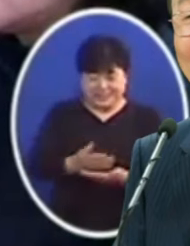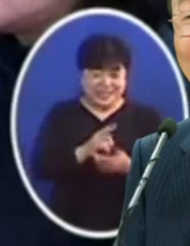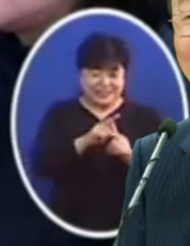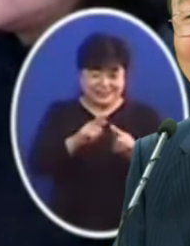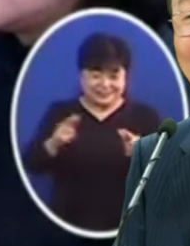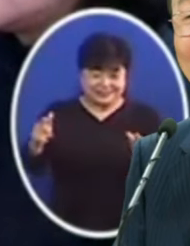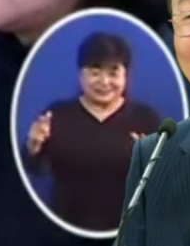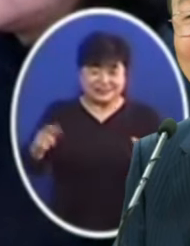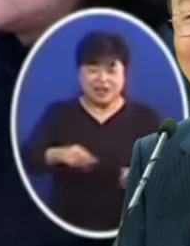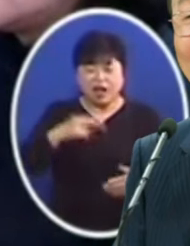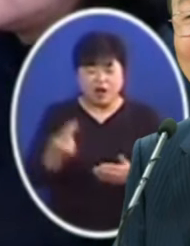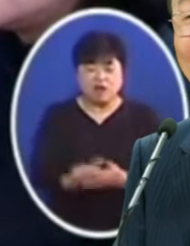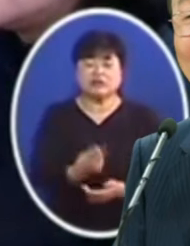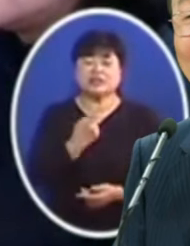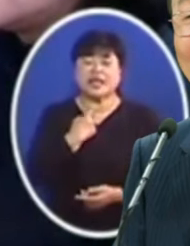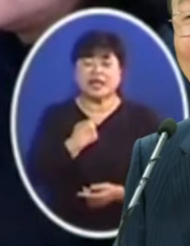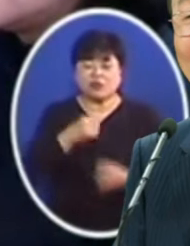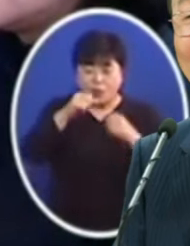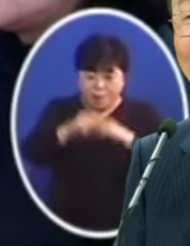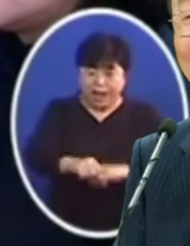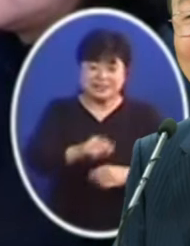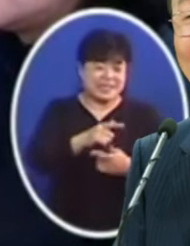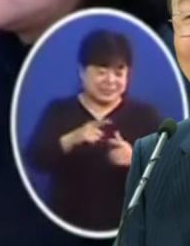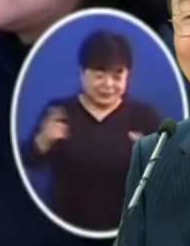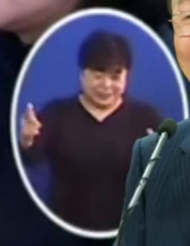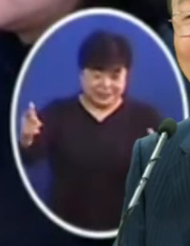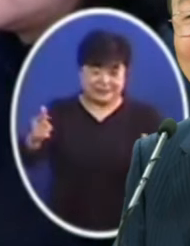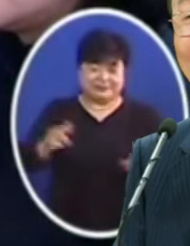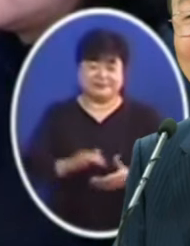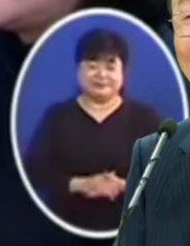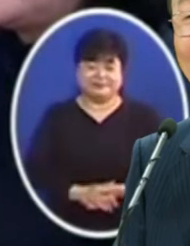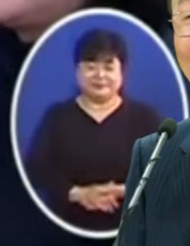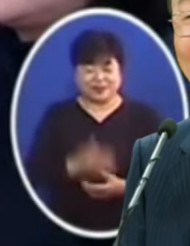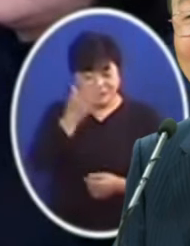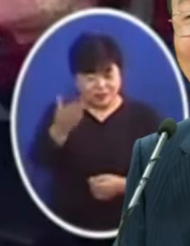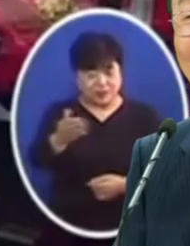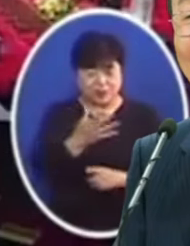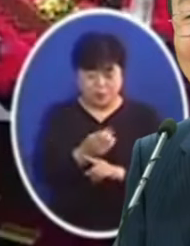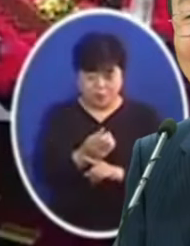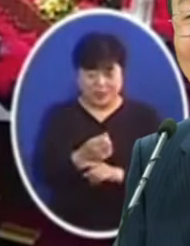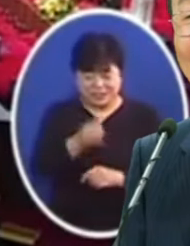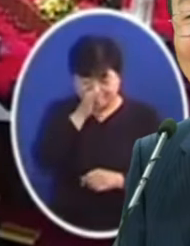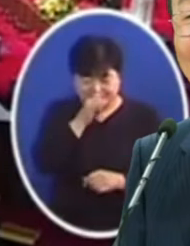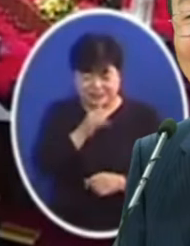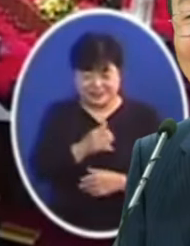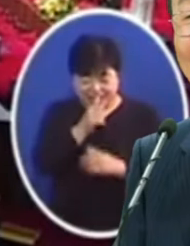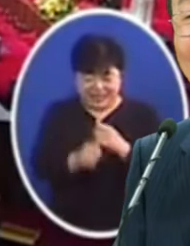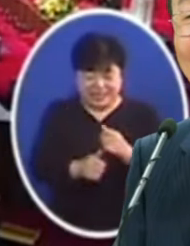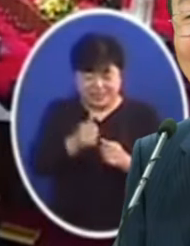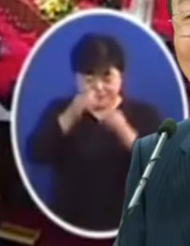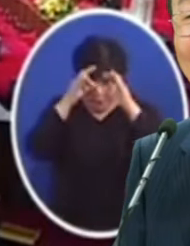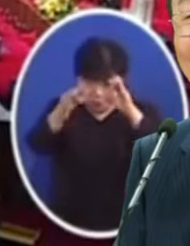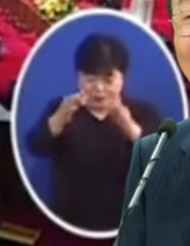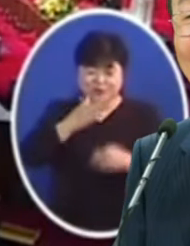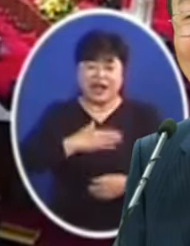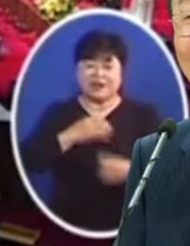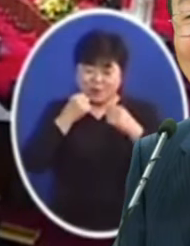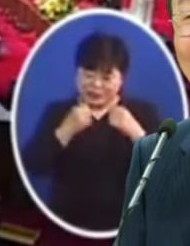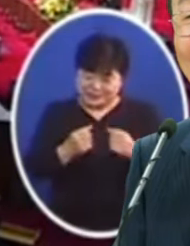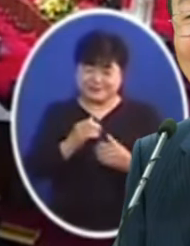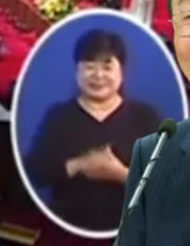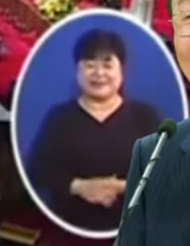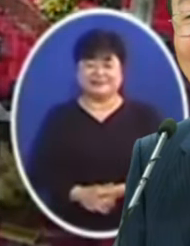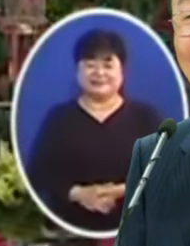않습니다. 꿇어뜨림을 당하여도 망하지 않습니다. 여러분이 보배를 가지고 있다는 것은 하나님이 보시고 아시고 계신